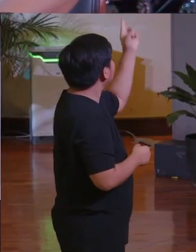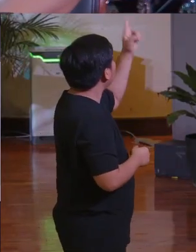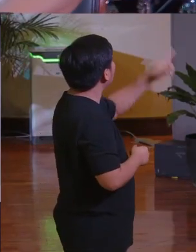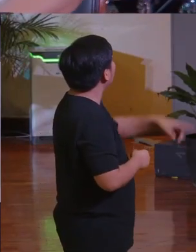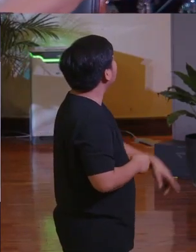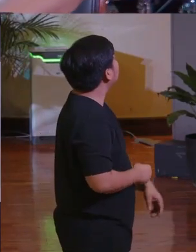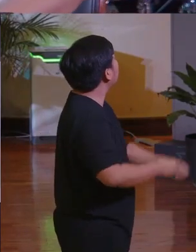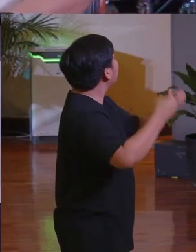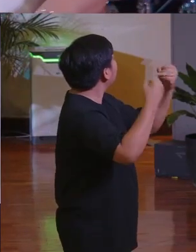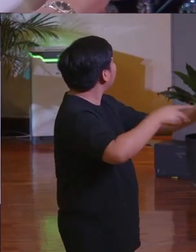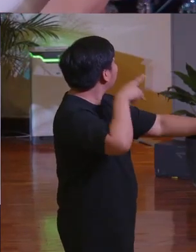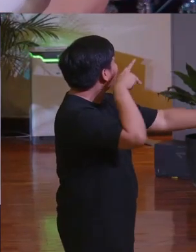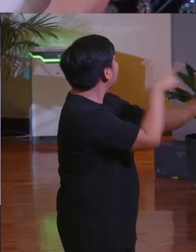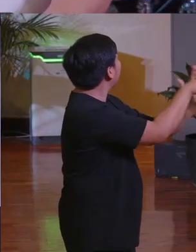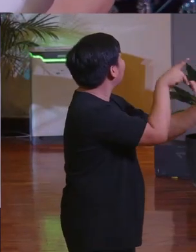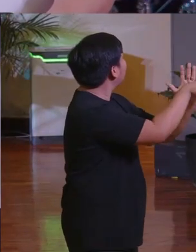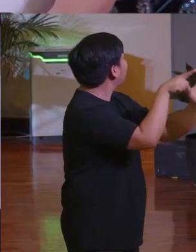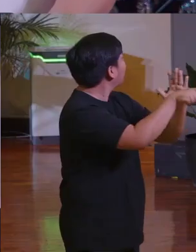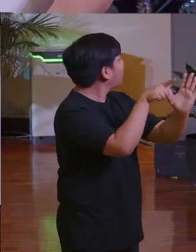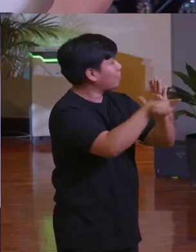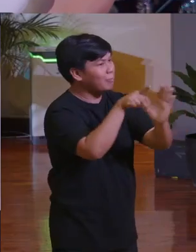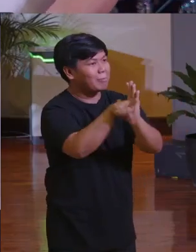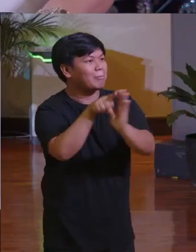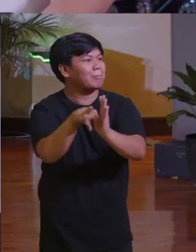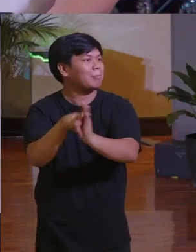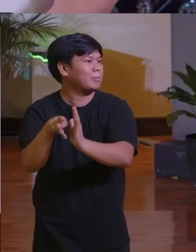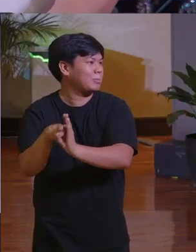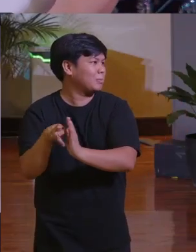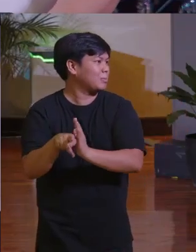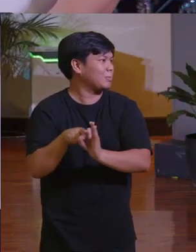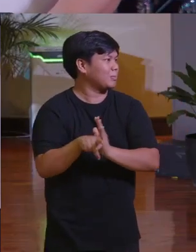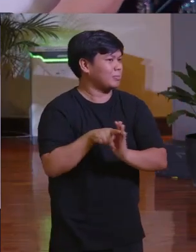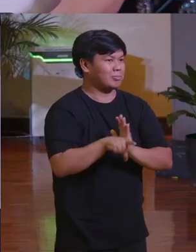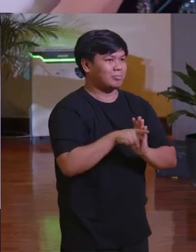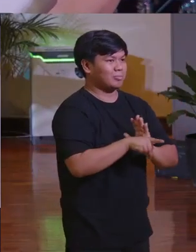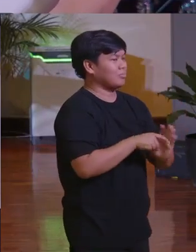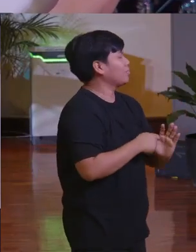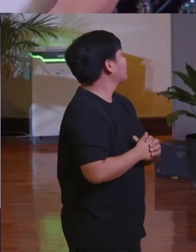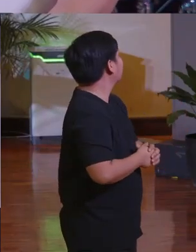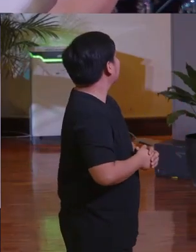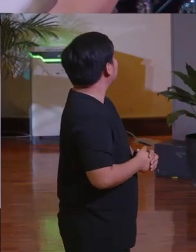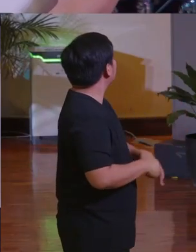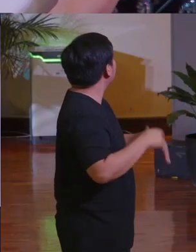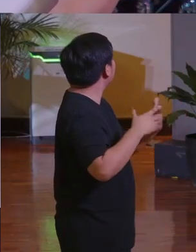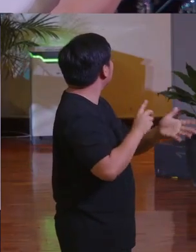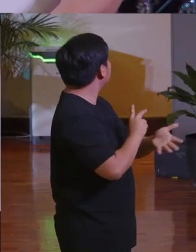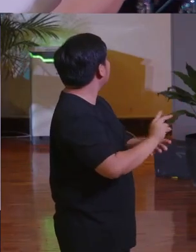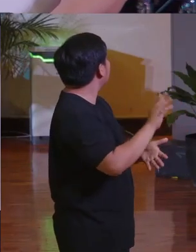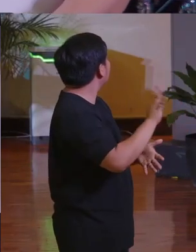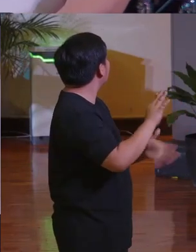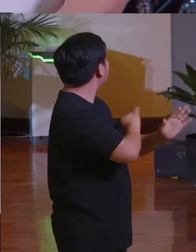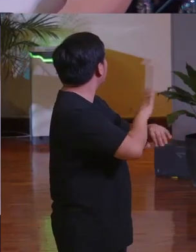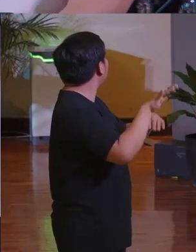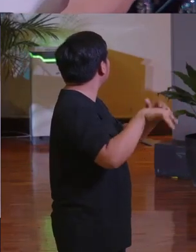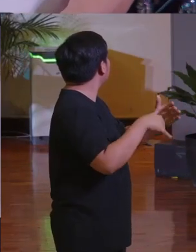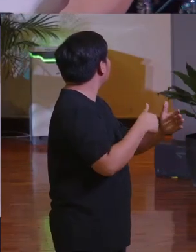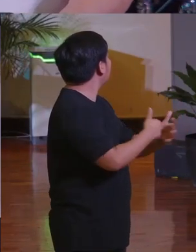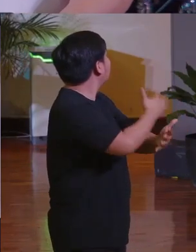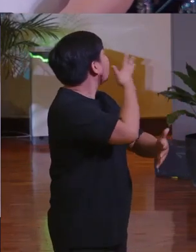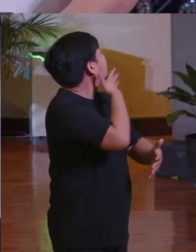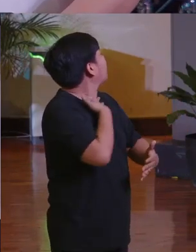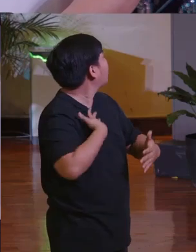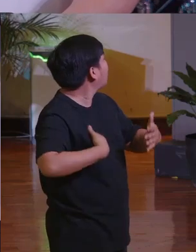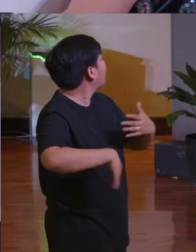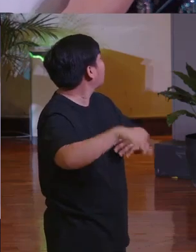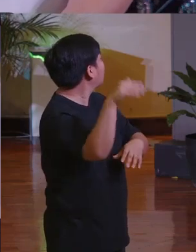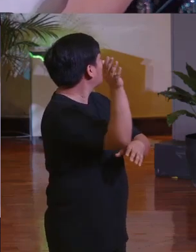all full of lies and plunder, no end to the prey. Verse 4, and all the countless whorings of